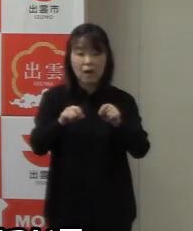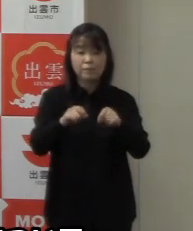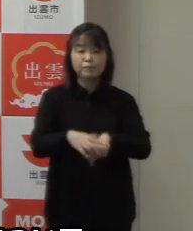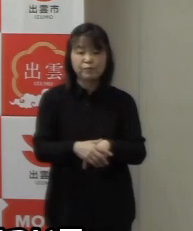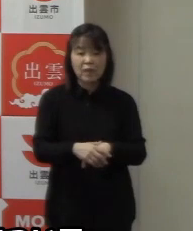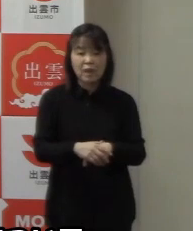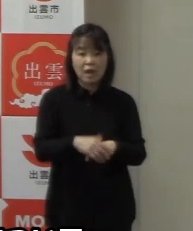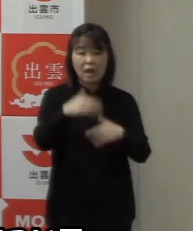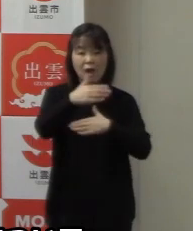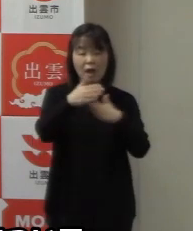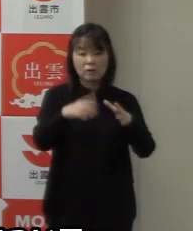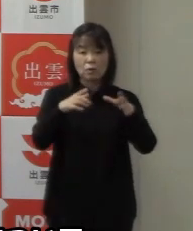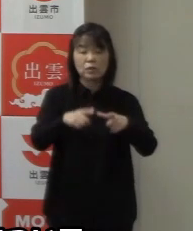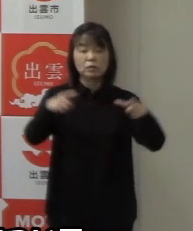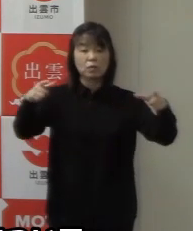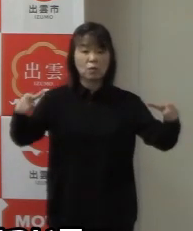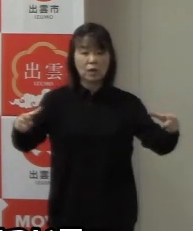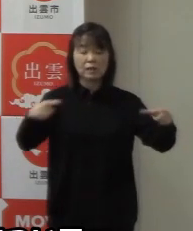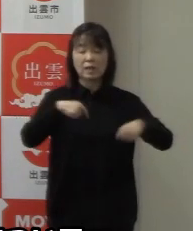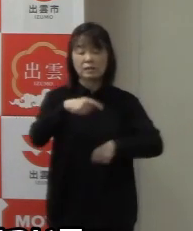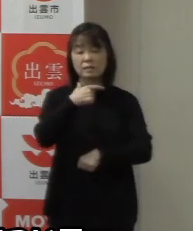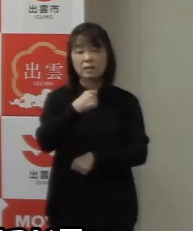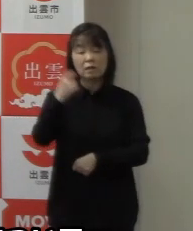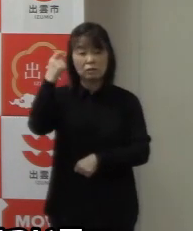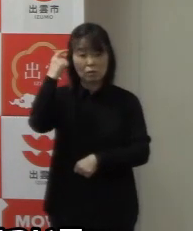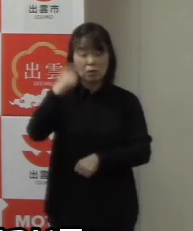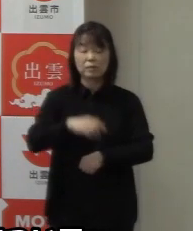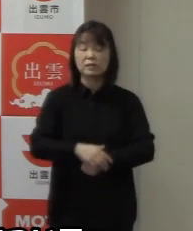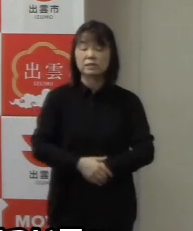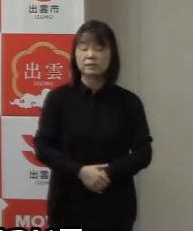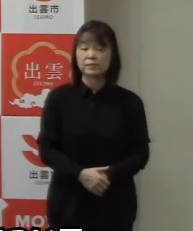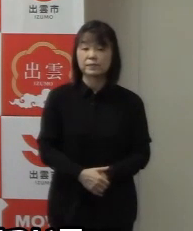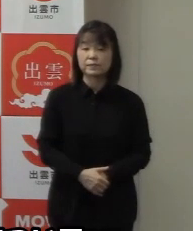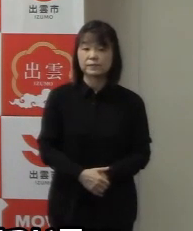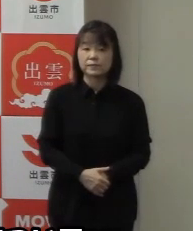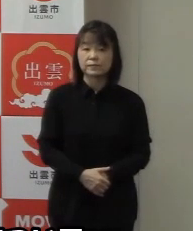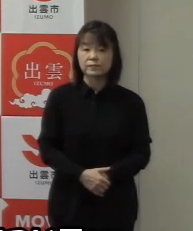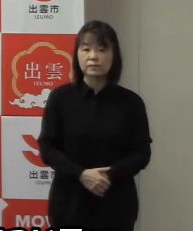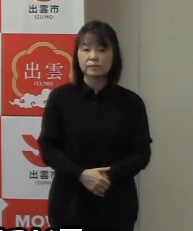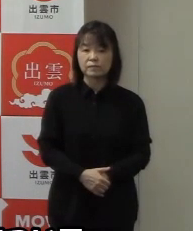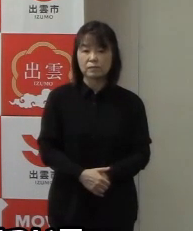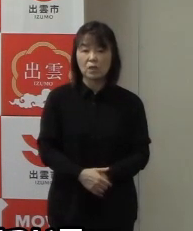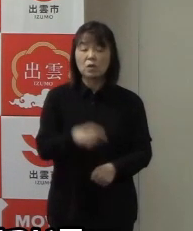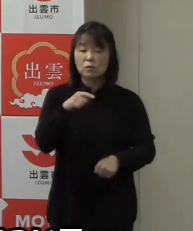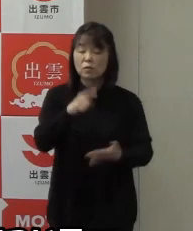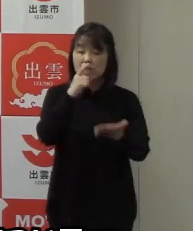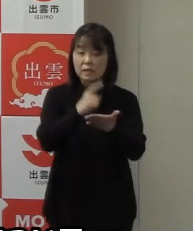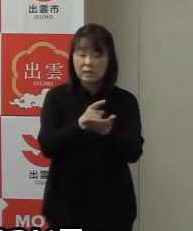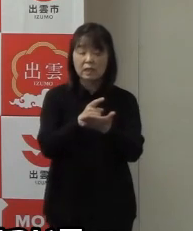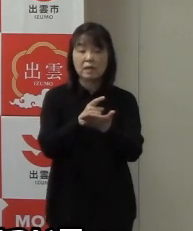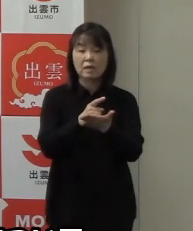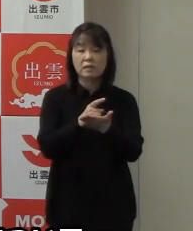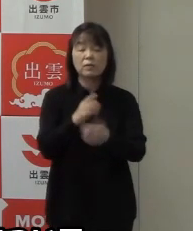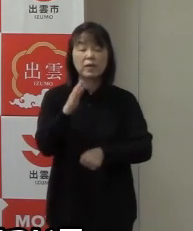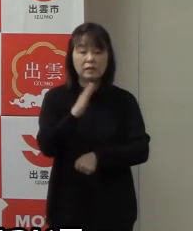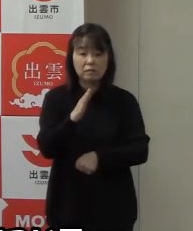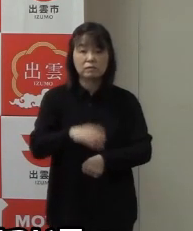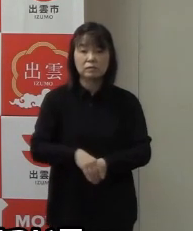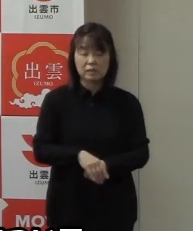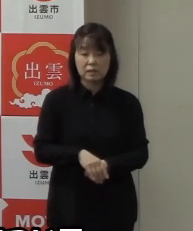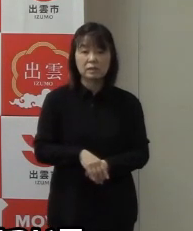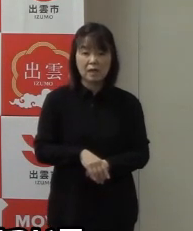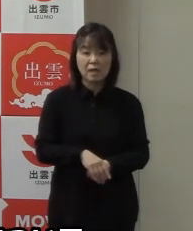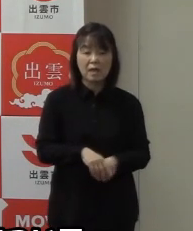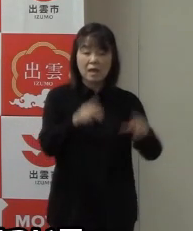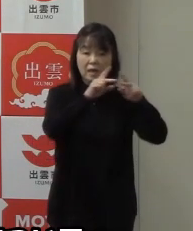いくことを検討していきたいなというふうに思ってます。まだまだこれだけではなくてですね、それぞれの課題が